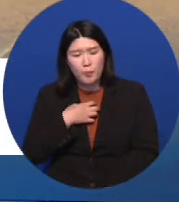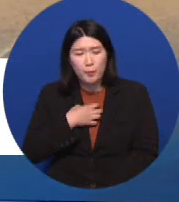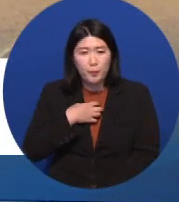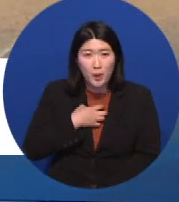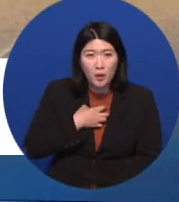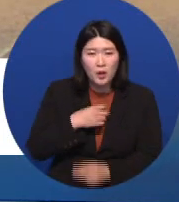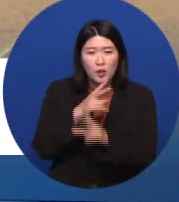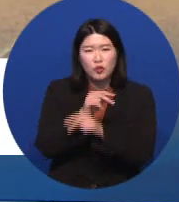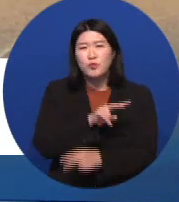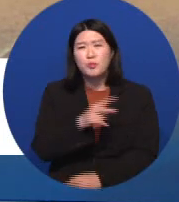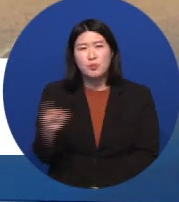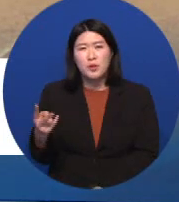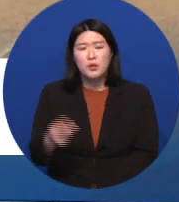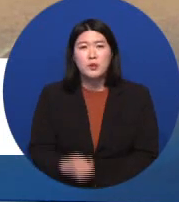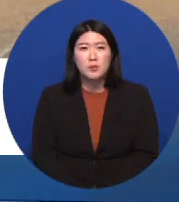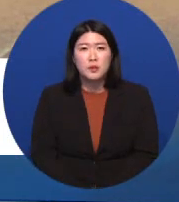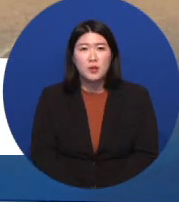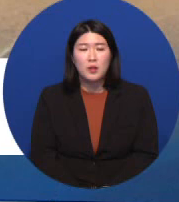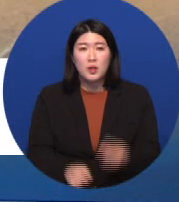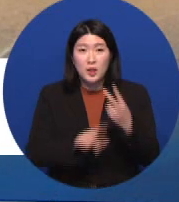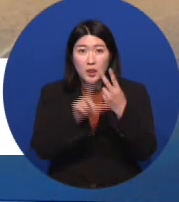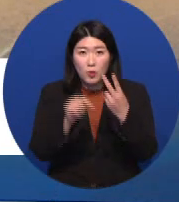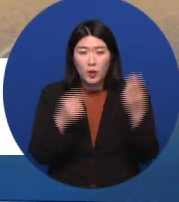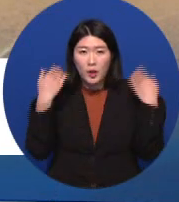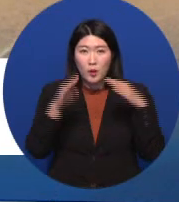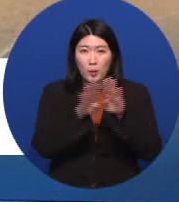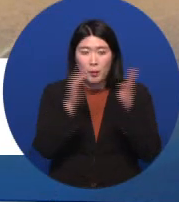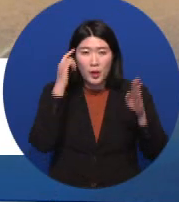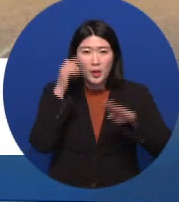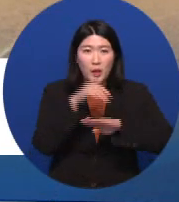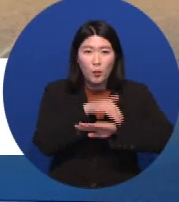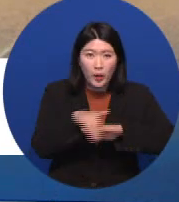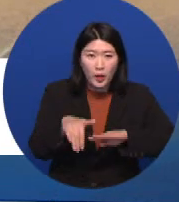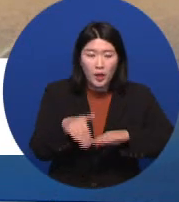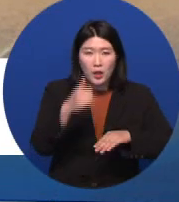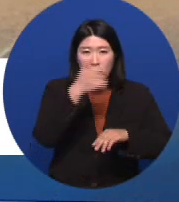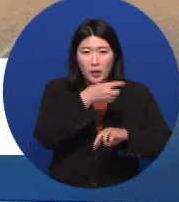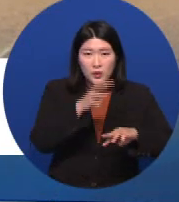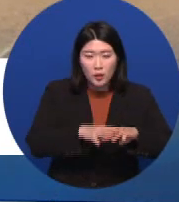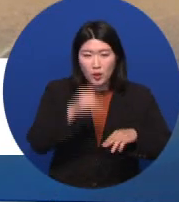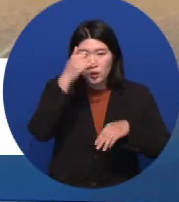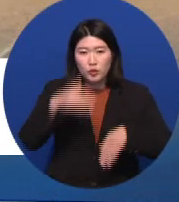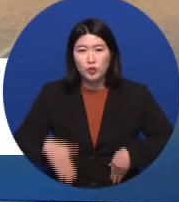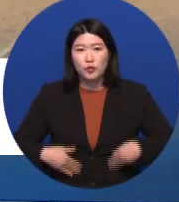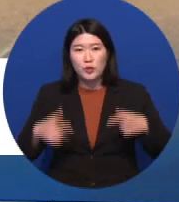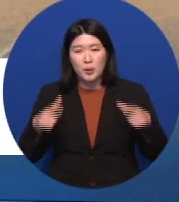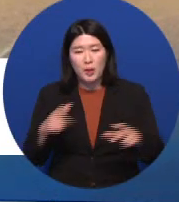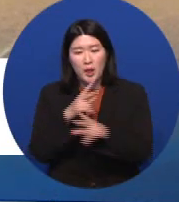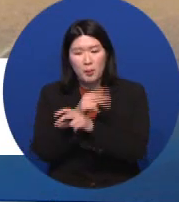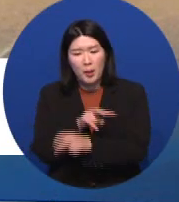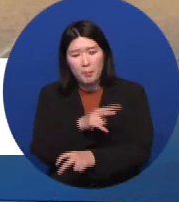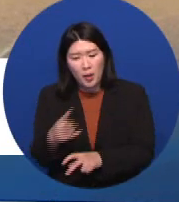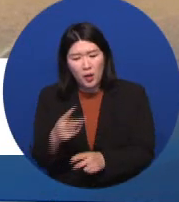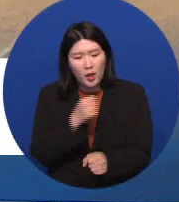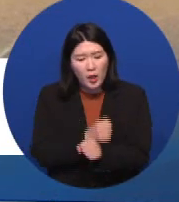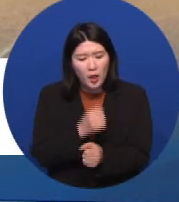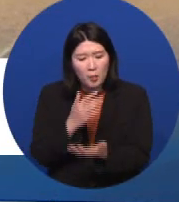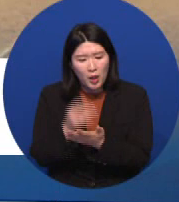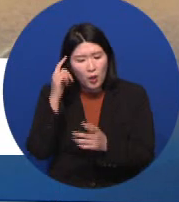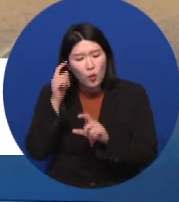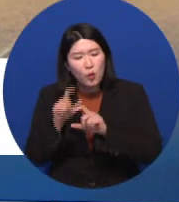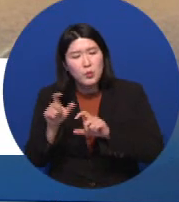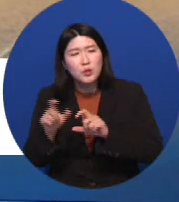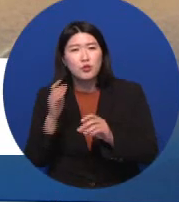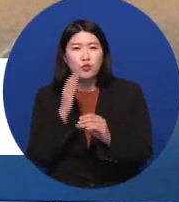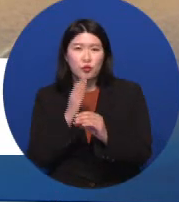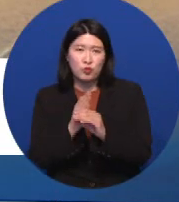전환하고 있습니다. 2월 개학하는 학교가 많은 대전과 충남은 비대면 수업이 적극 검토되고 있는데 신학기